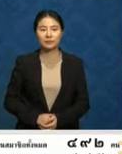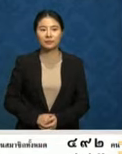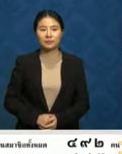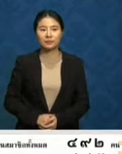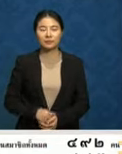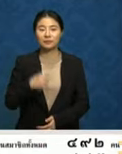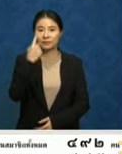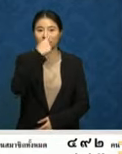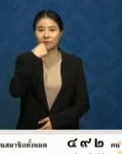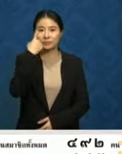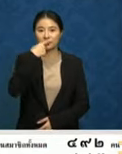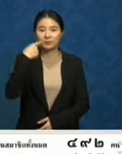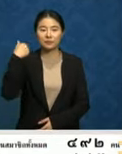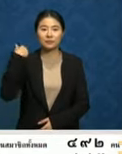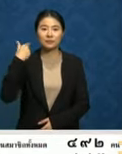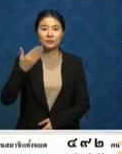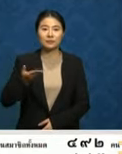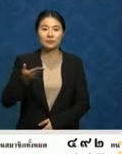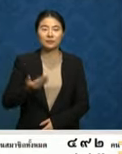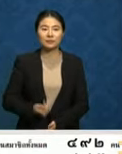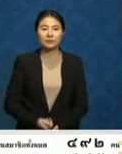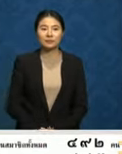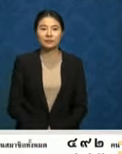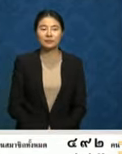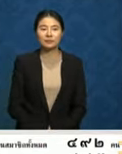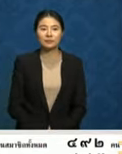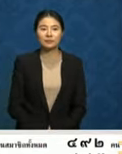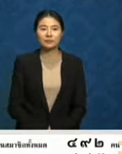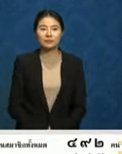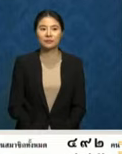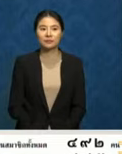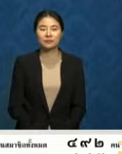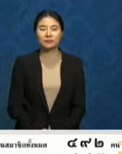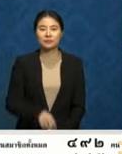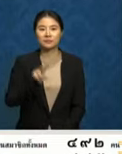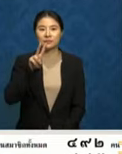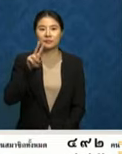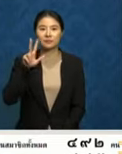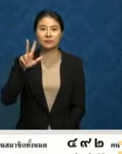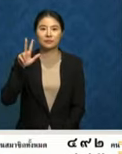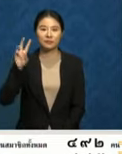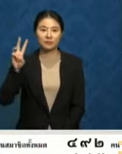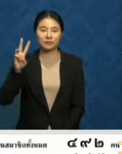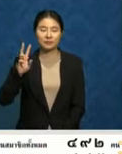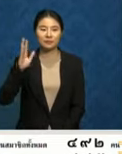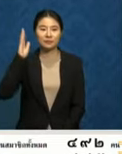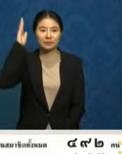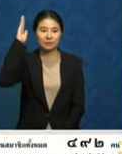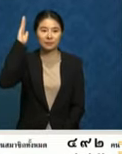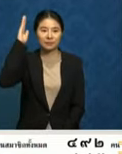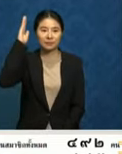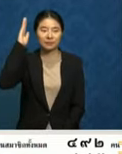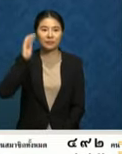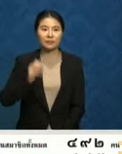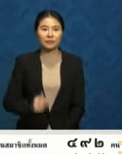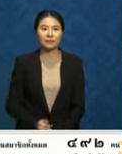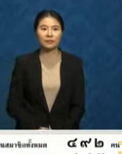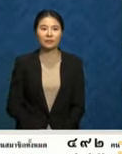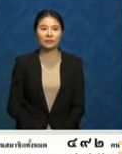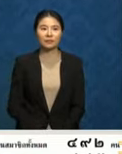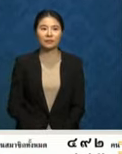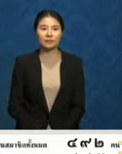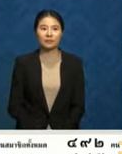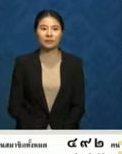มีท่านอื่นมครับท่านประธานครับ 236แสดงตนครับครับทำไมไม่เอาั